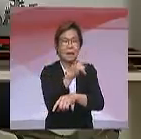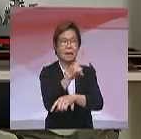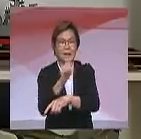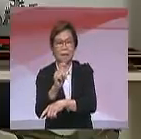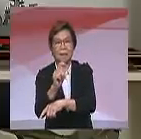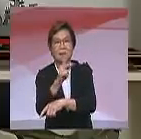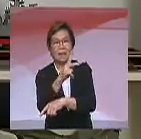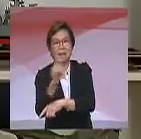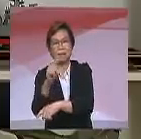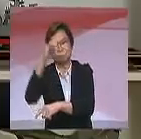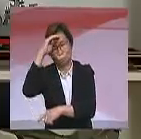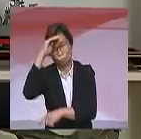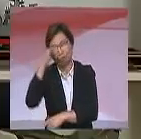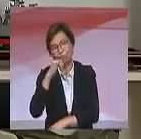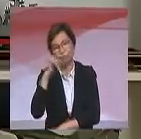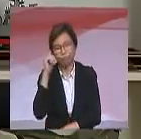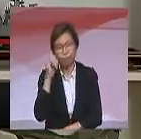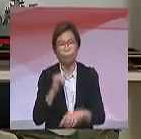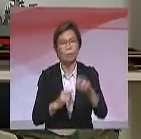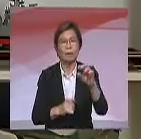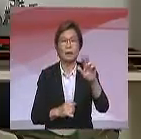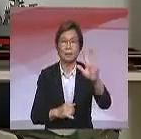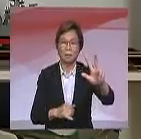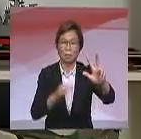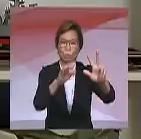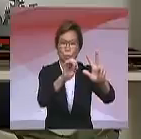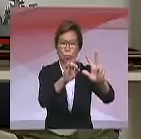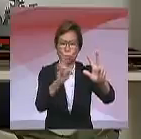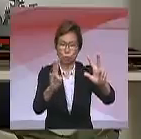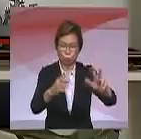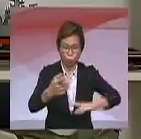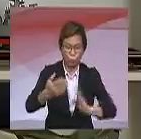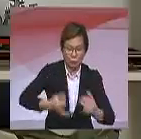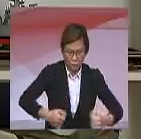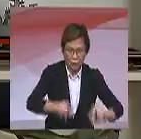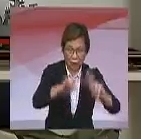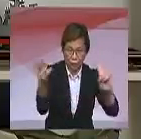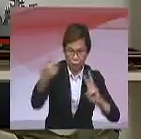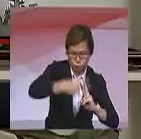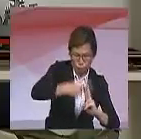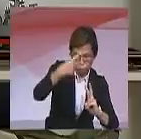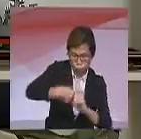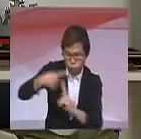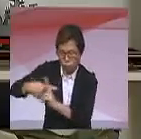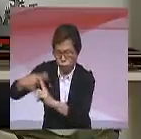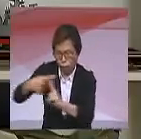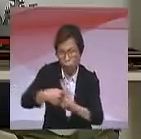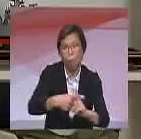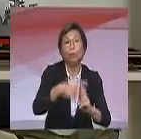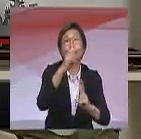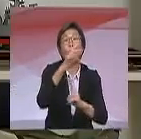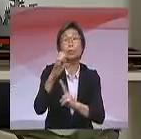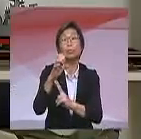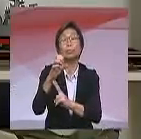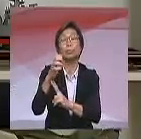Johor. Sebanyak 307 sekatan jalan raya operasi benteng juga dilakukan di